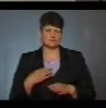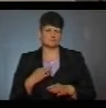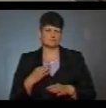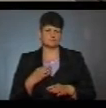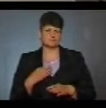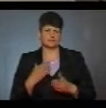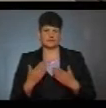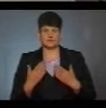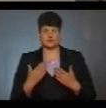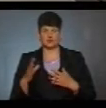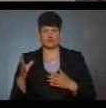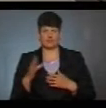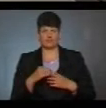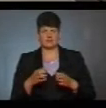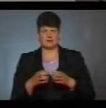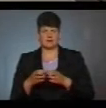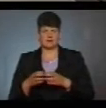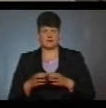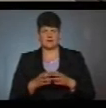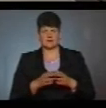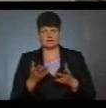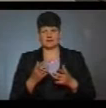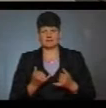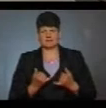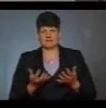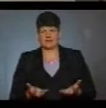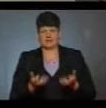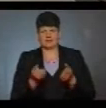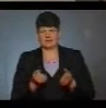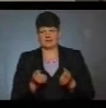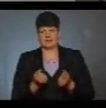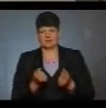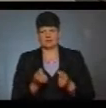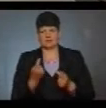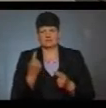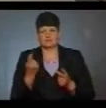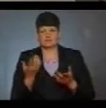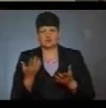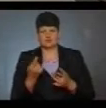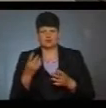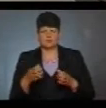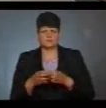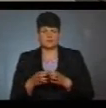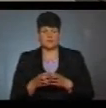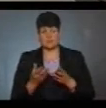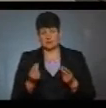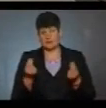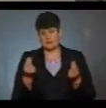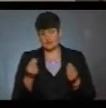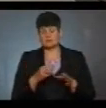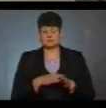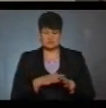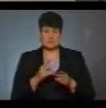всіх політичних сил, не займаємо жодну із сторін. І, відповідно, на комерційних засадах